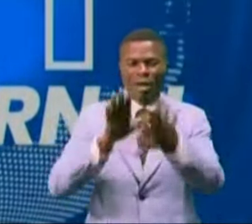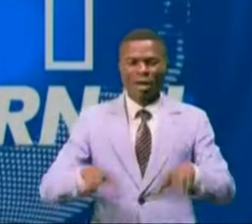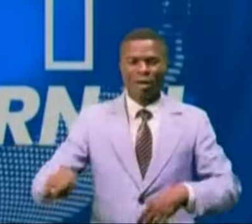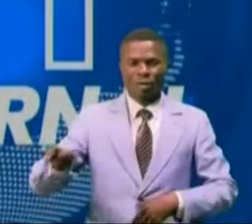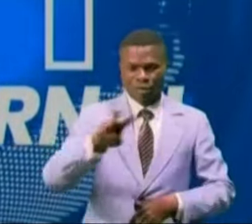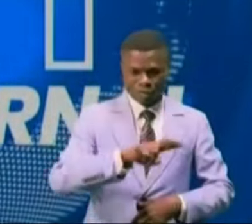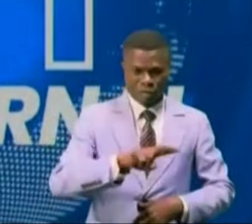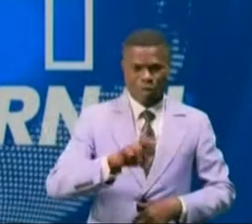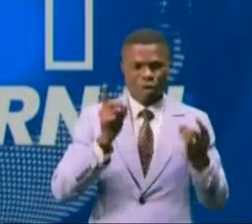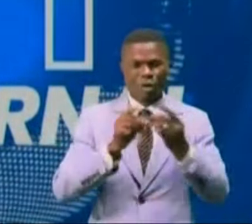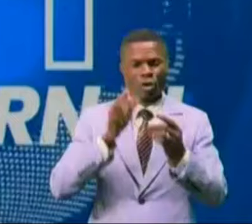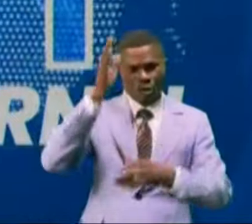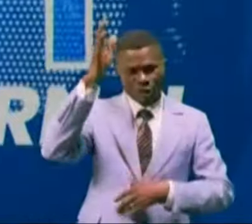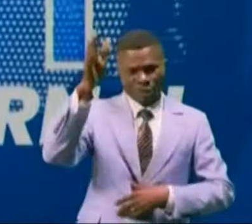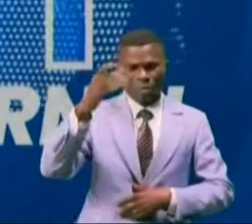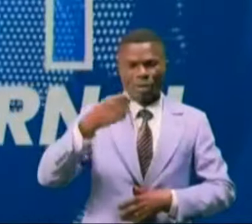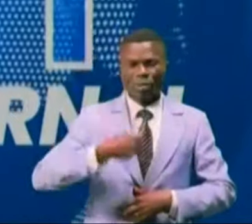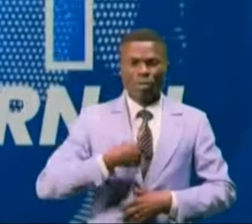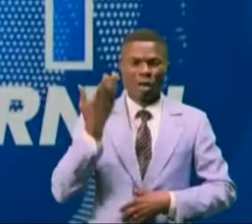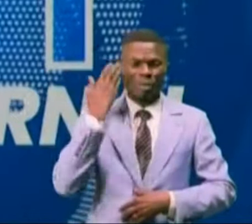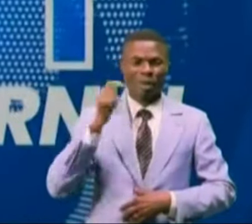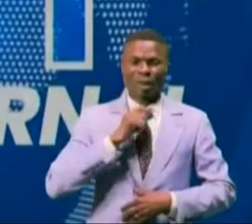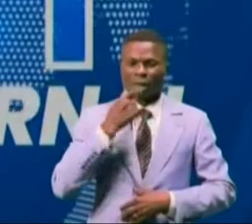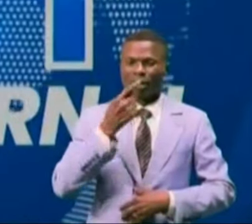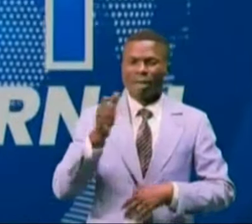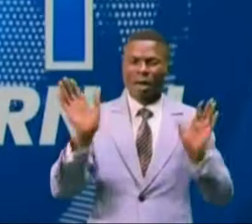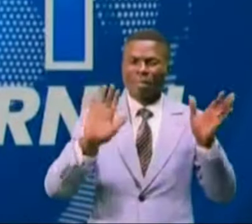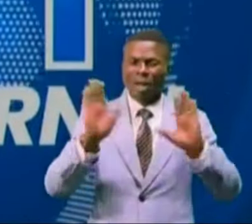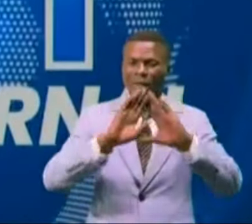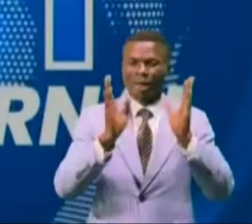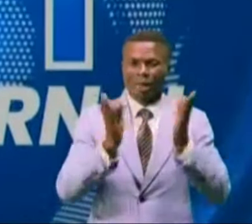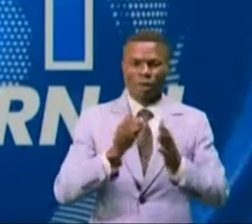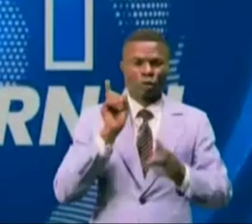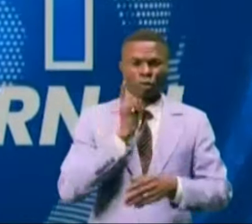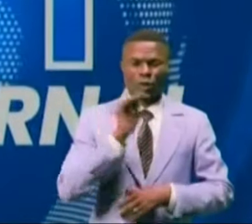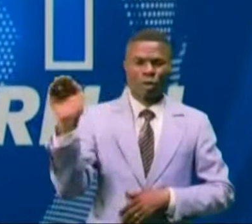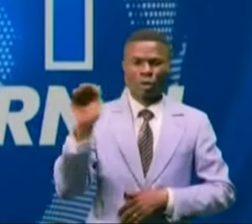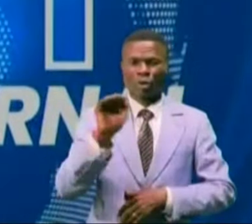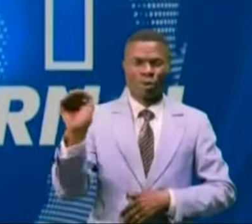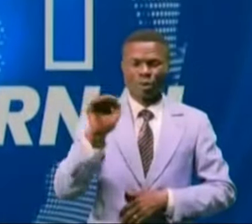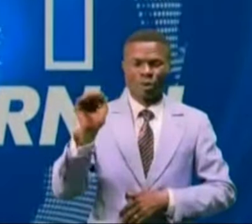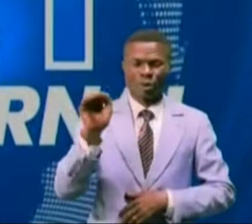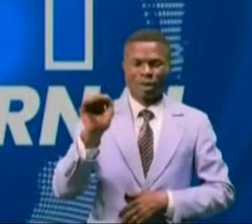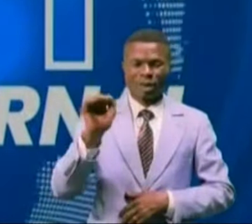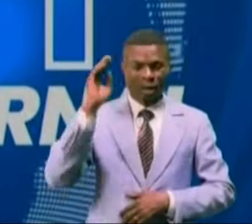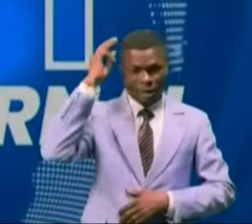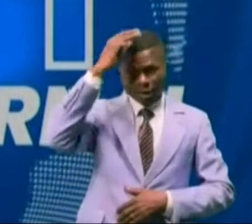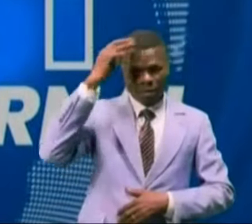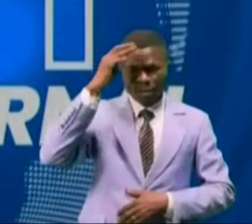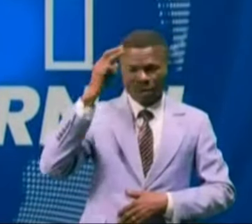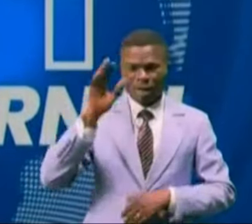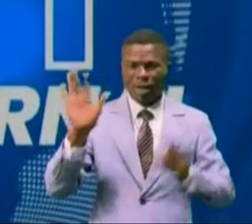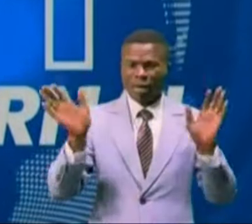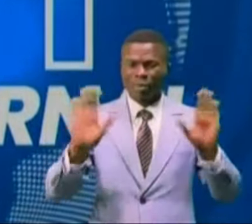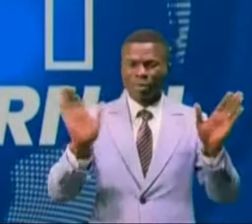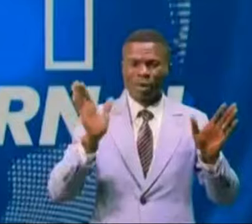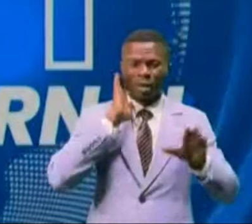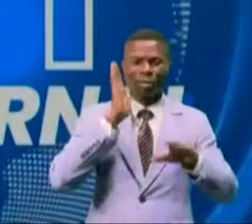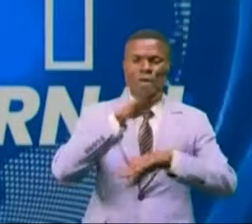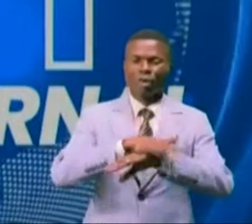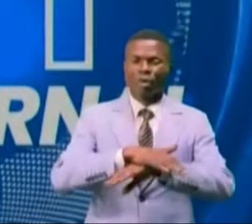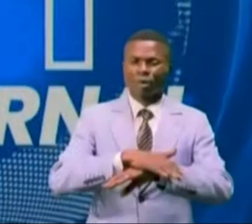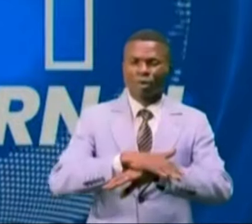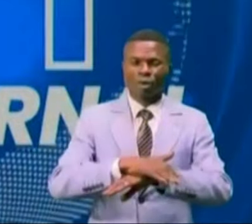retrouverez bobo an Moki pour une nouvelle édition de ce journal justement madame monsieur bonsoir et